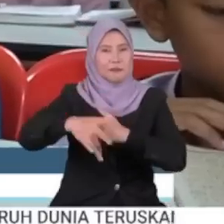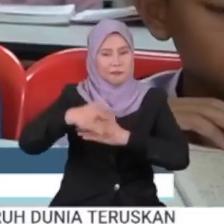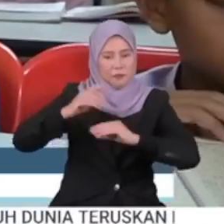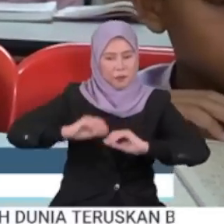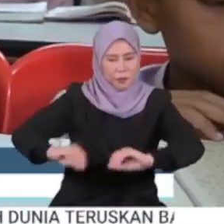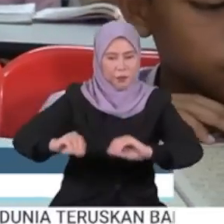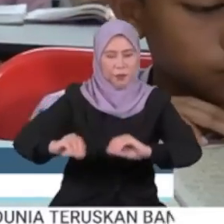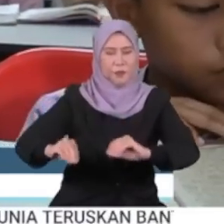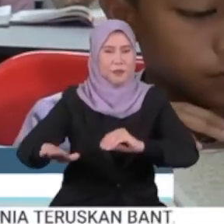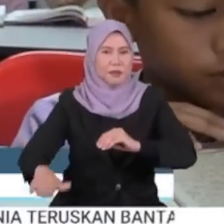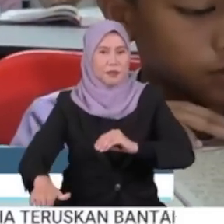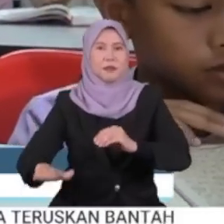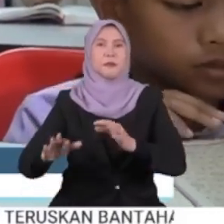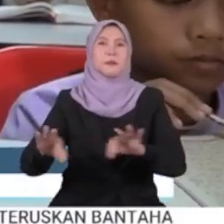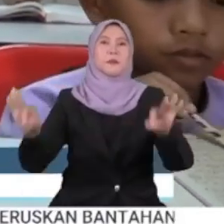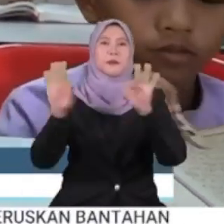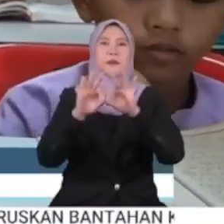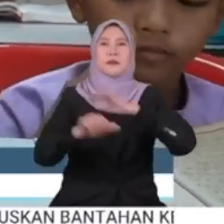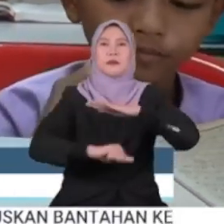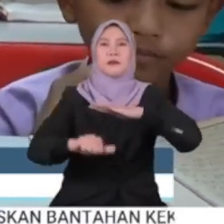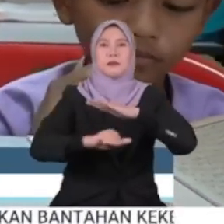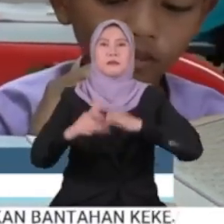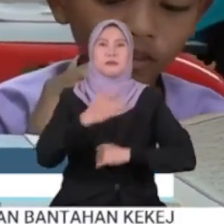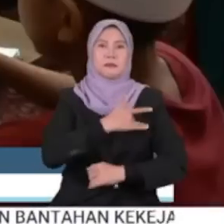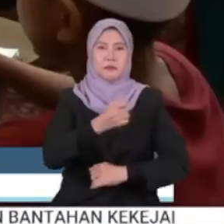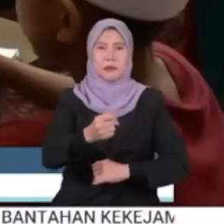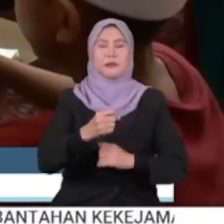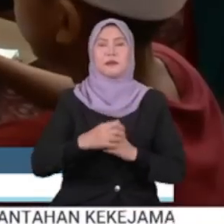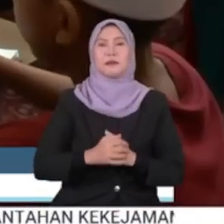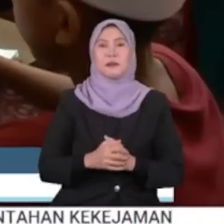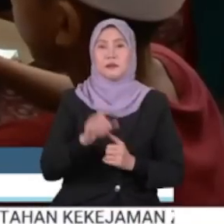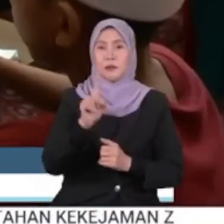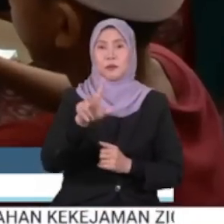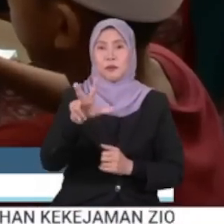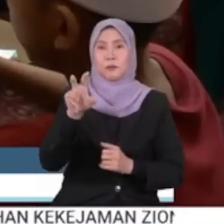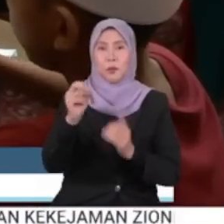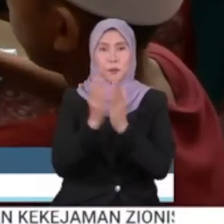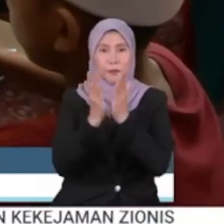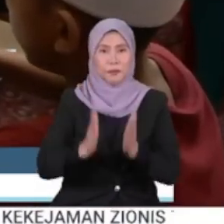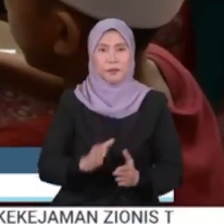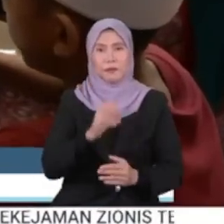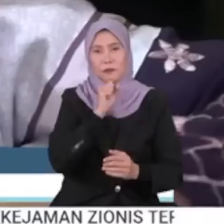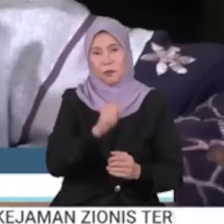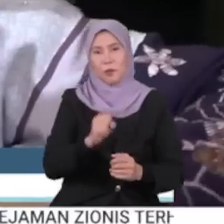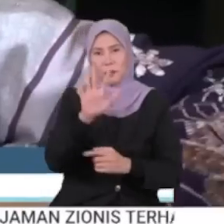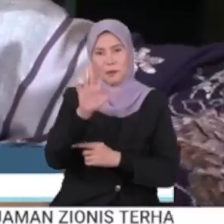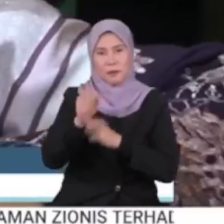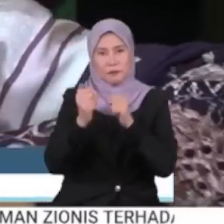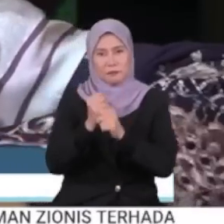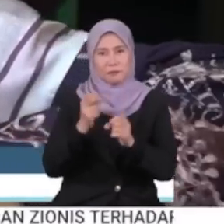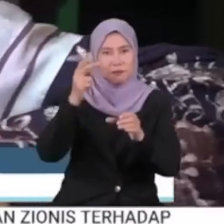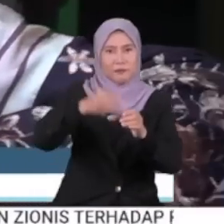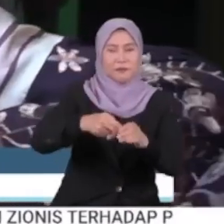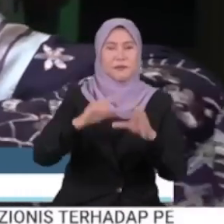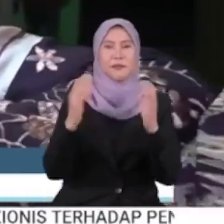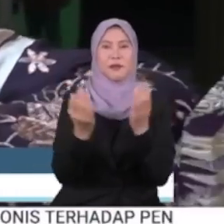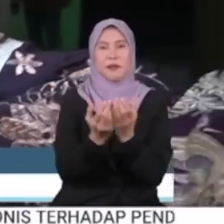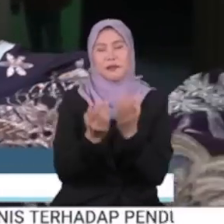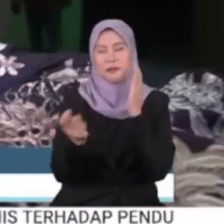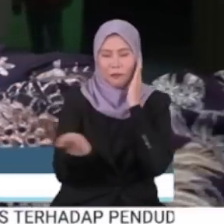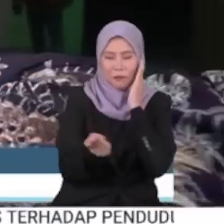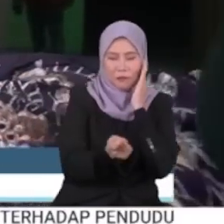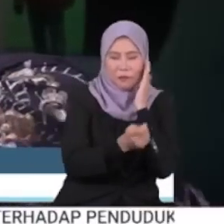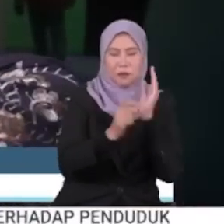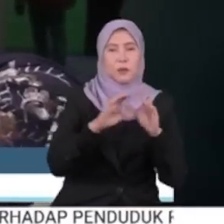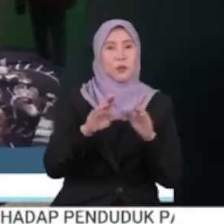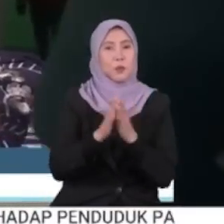sebagai asas keimanan diri. Sehingga kini hampir 130 pelajar seawal umur 5 tahun mengikuti kelas mengaji Al-Quran